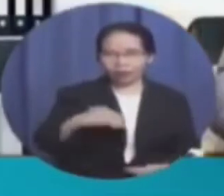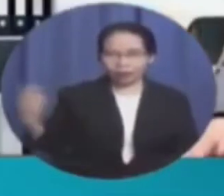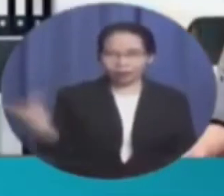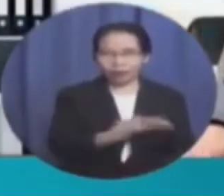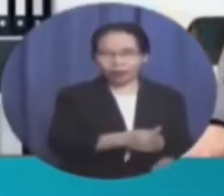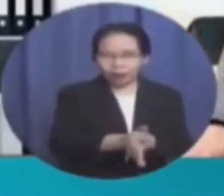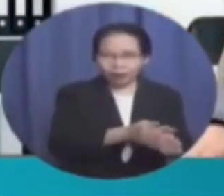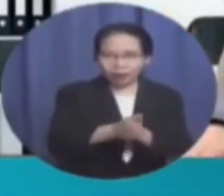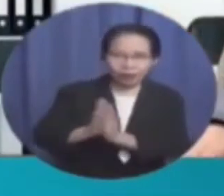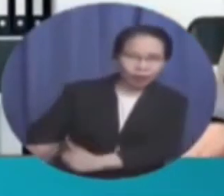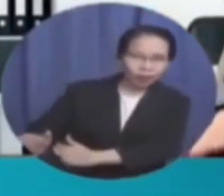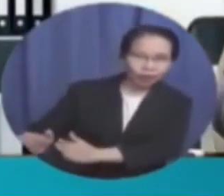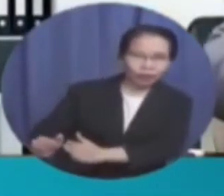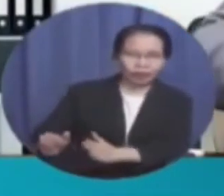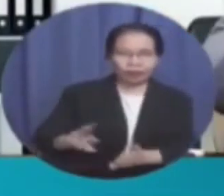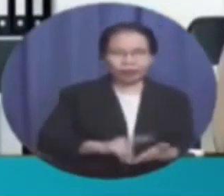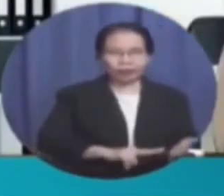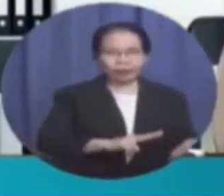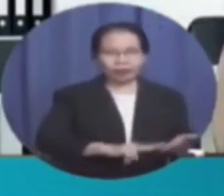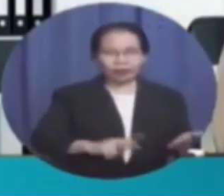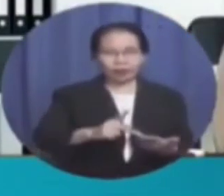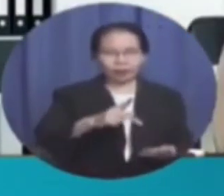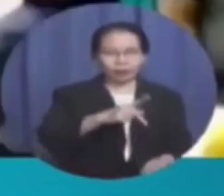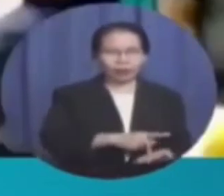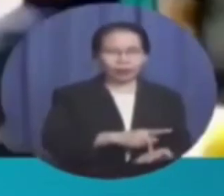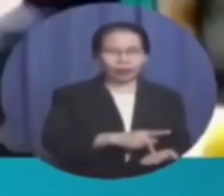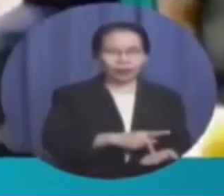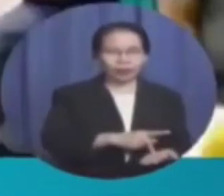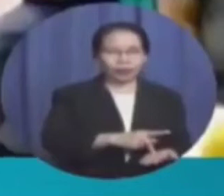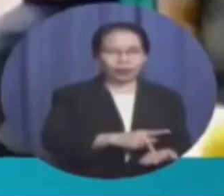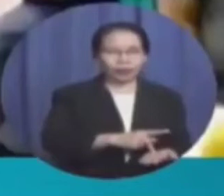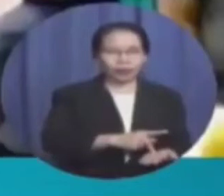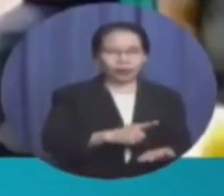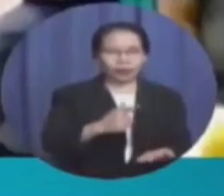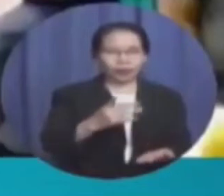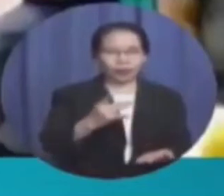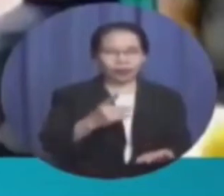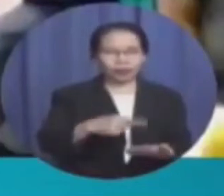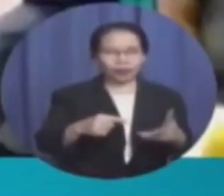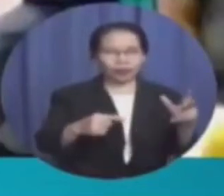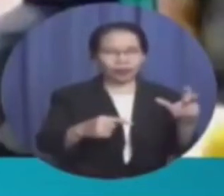na iwan yon. Basahin natin ang kawikaan sa